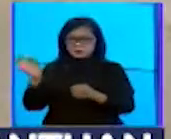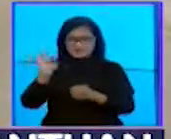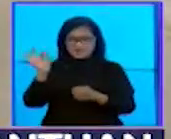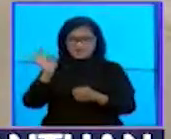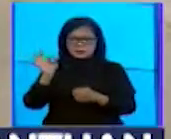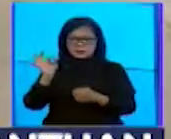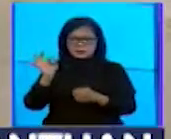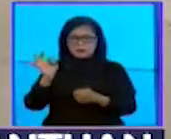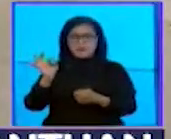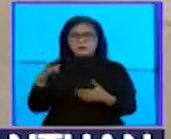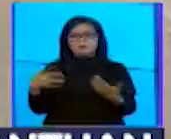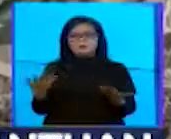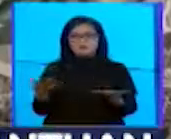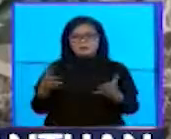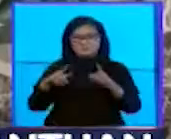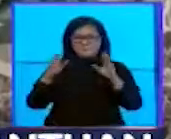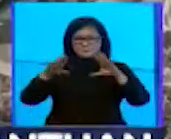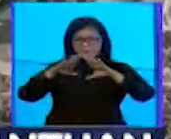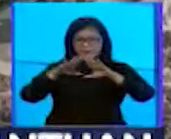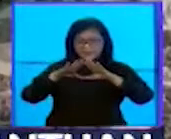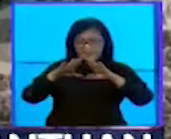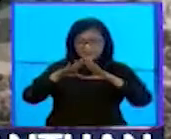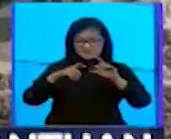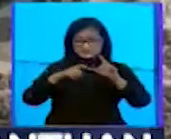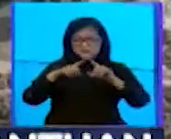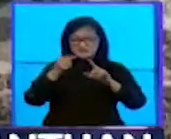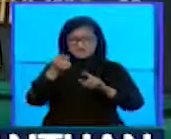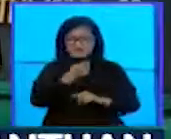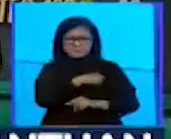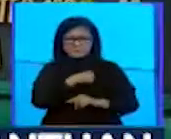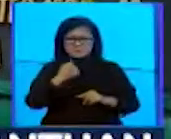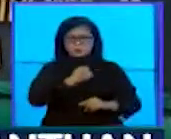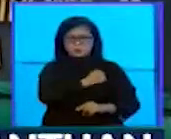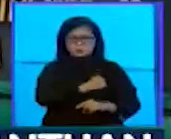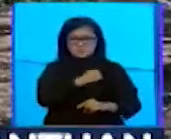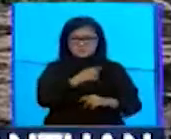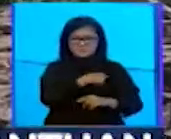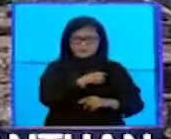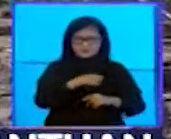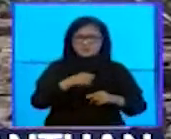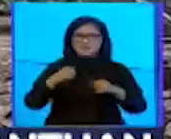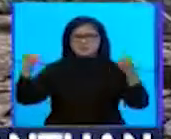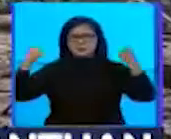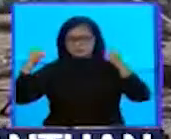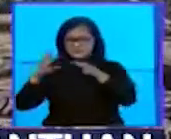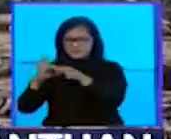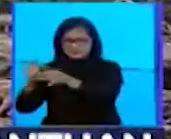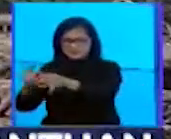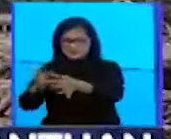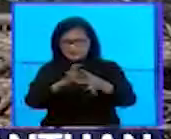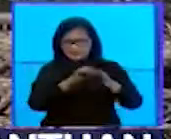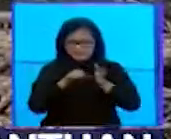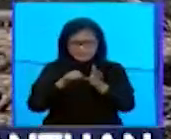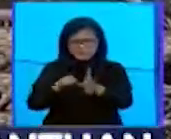melalui BNPB, Basarnas, BMKG, Kementerian Sosial dan Kementerian Kesehatan bersinergi untuk menyalurkan bantuan ke wilayah Nusa